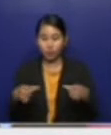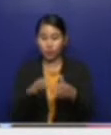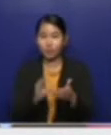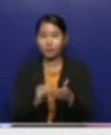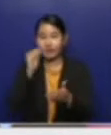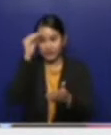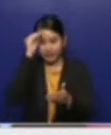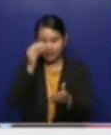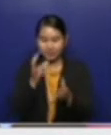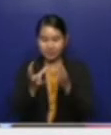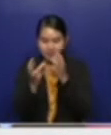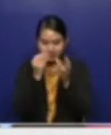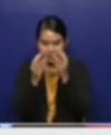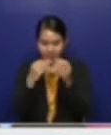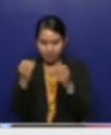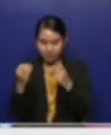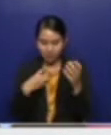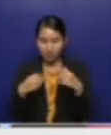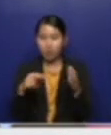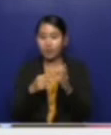การ